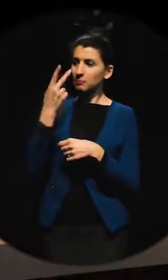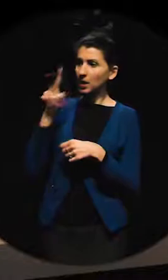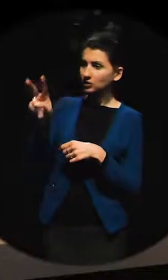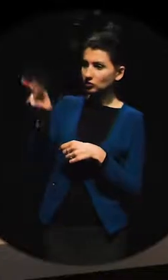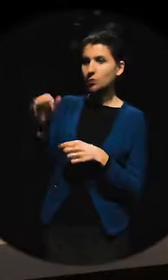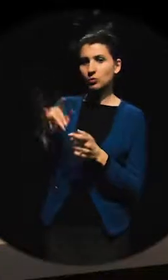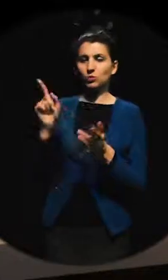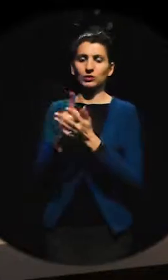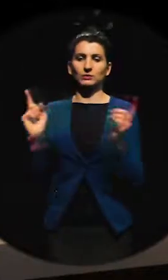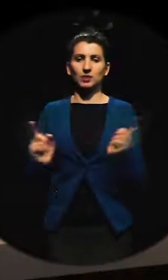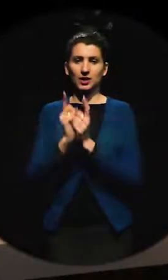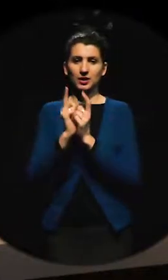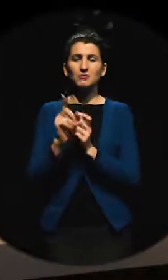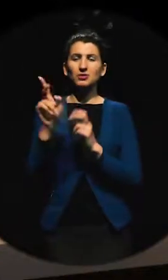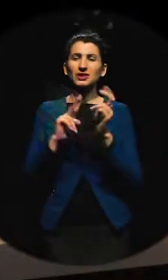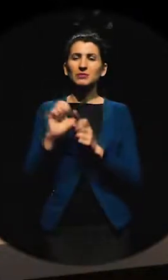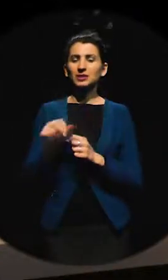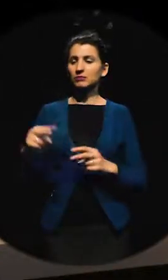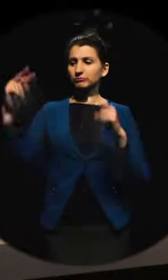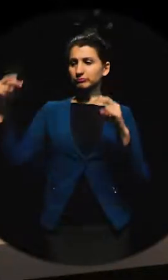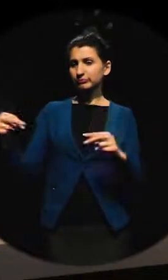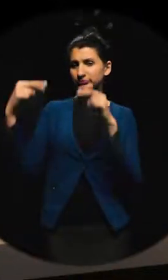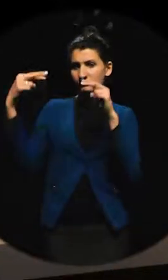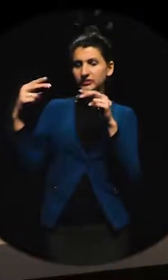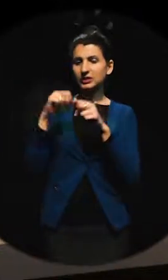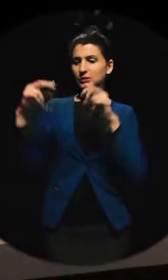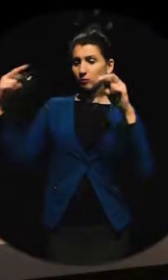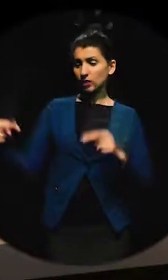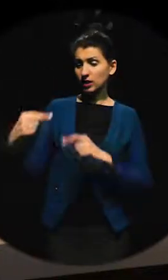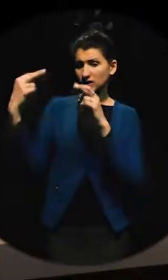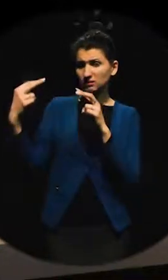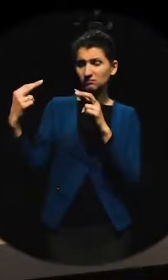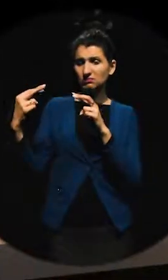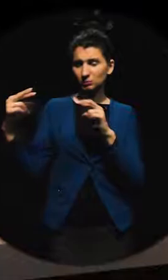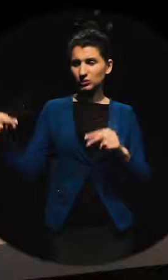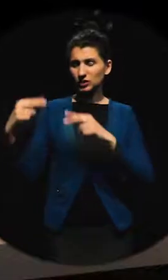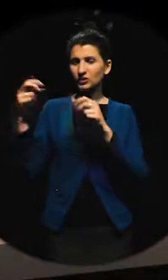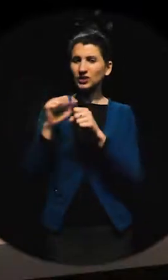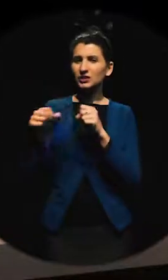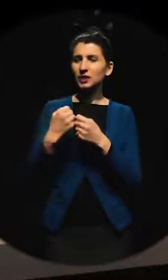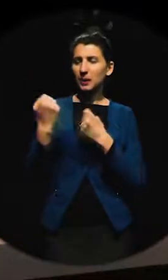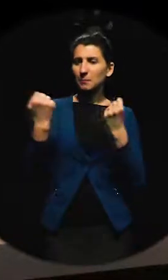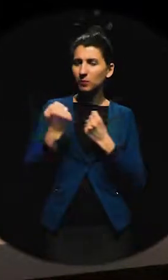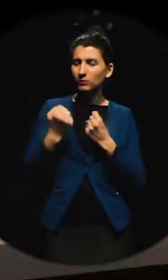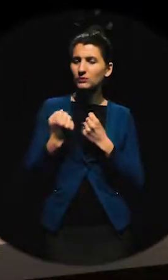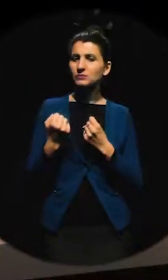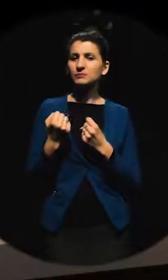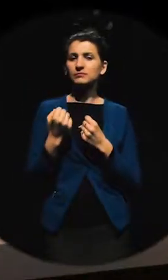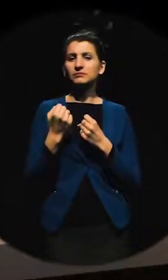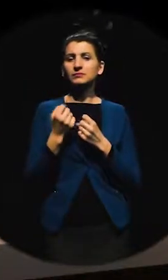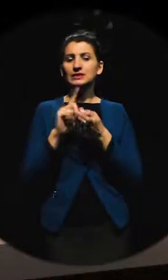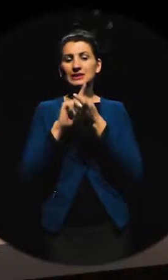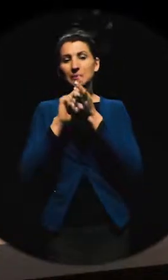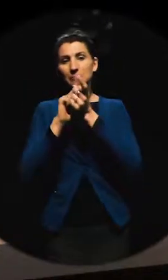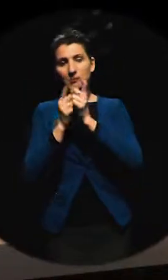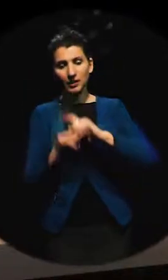to spojrzenie, którym siebie nawzajem w relacji podmiotowej obdarzamy, ma rzeczywiście tę moc